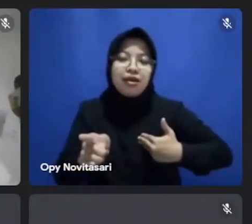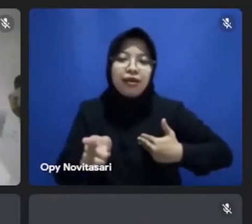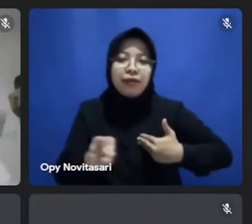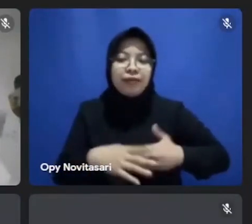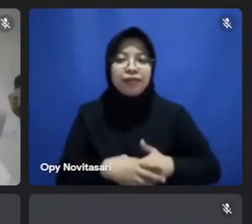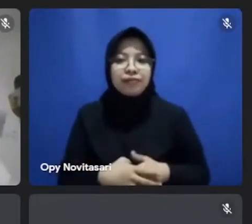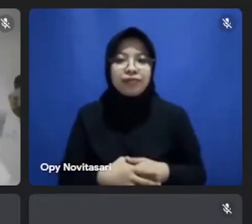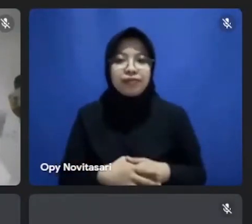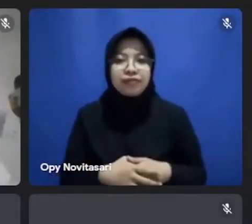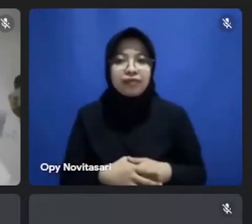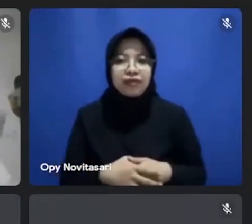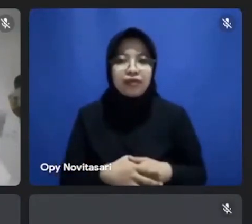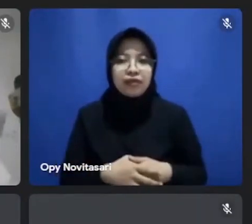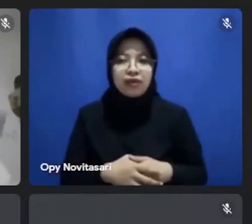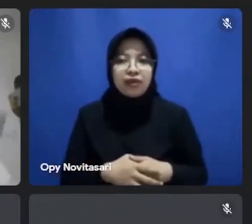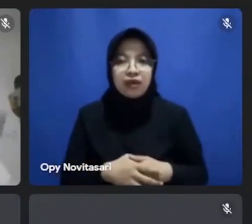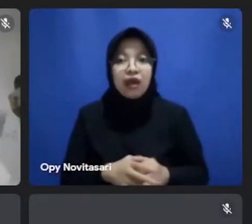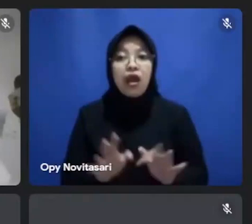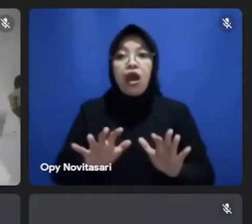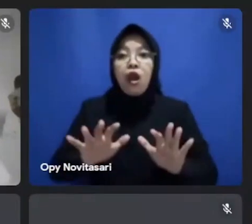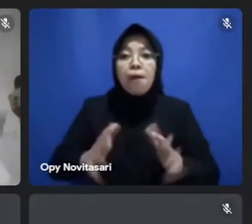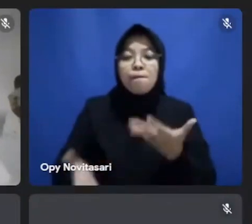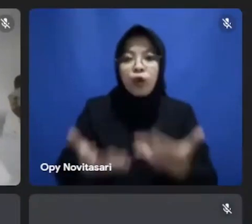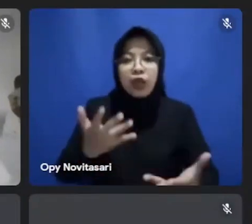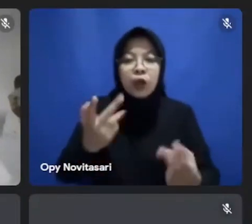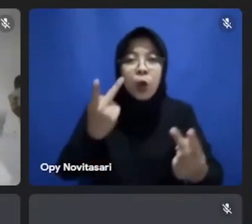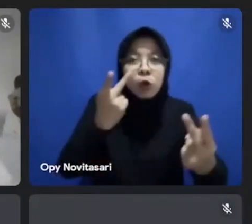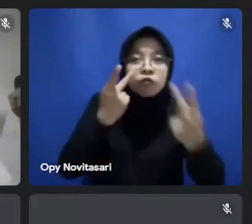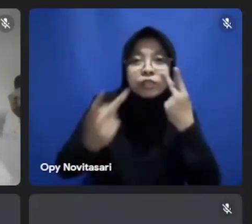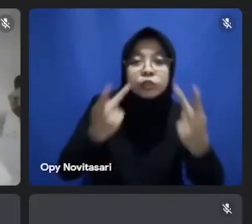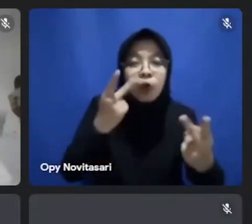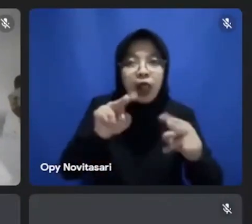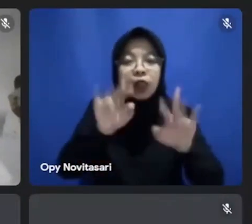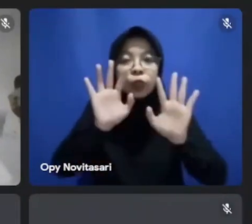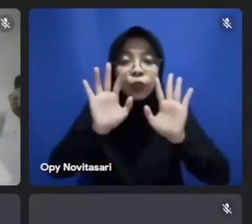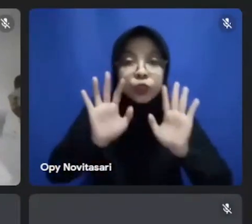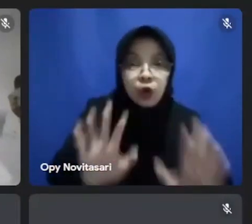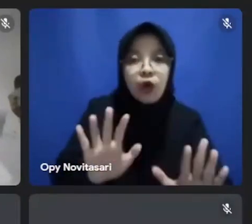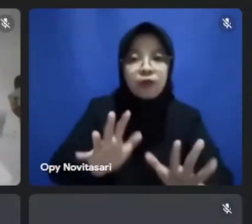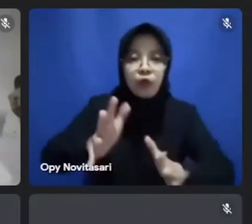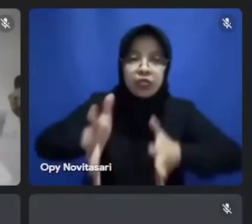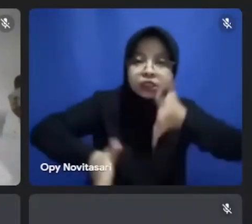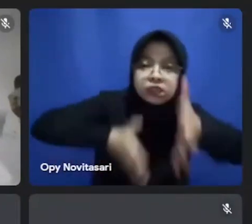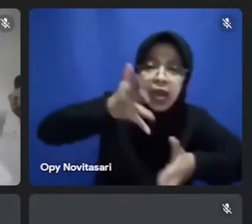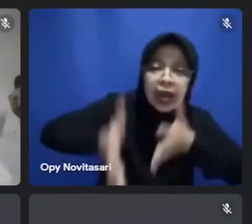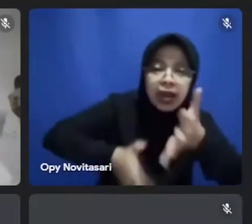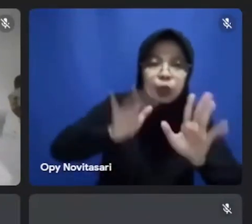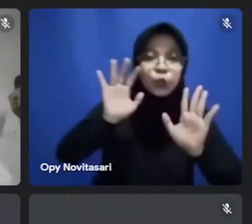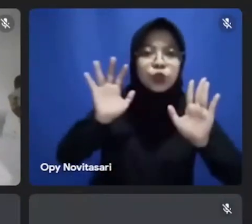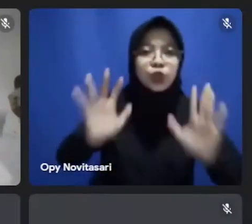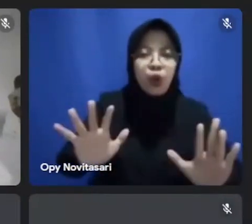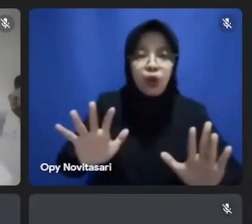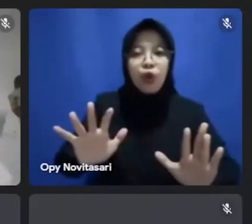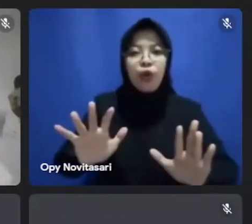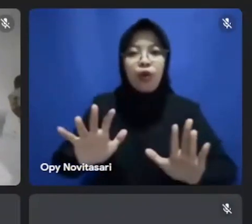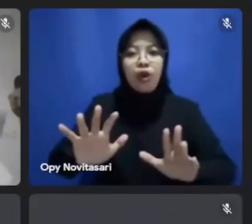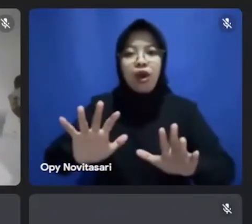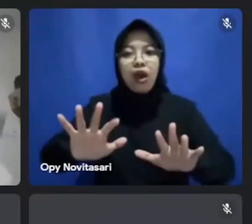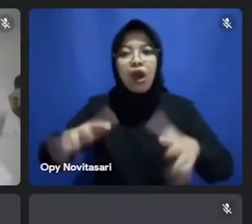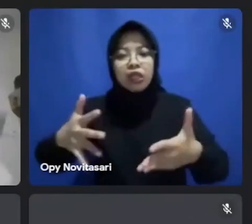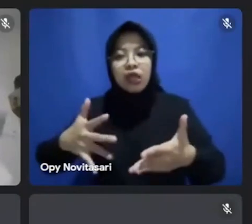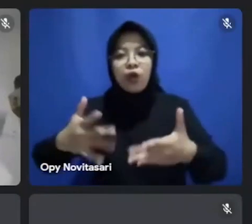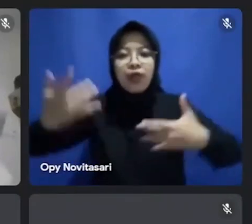mereka bahkan ketika itu hanya sebuah visual dari bahasa isyarat dari